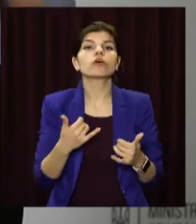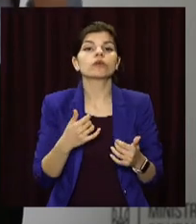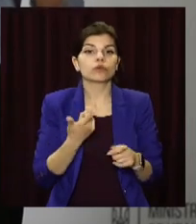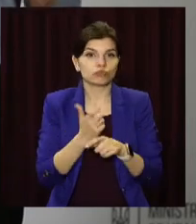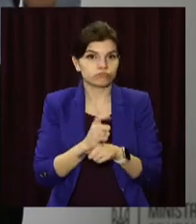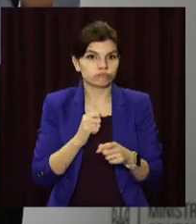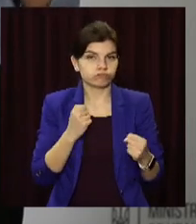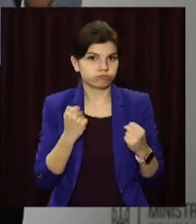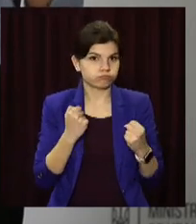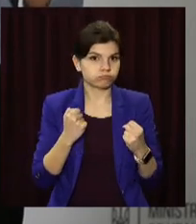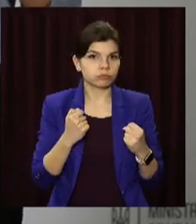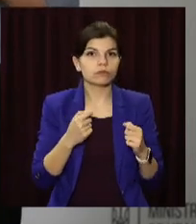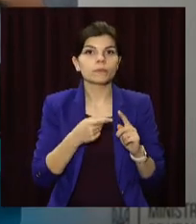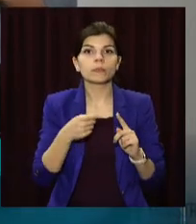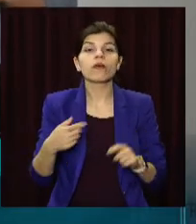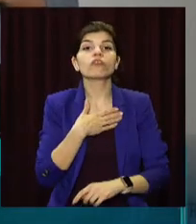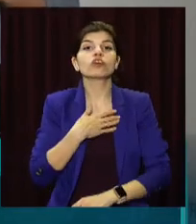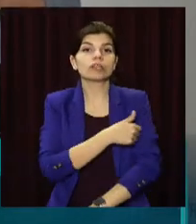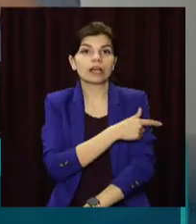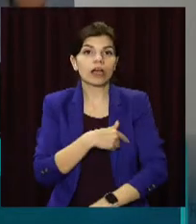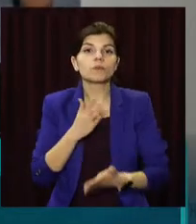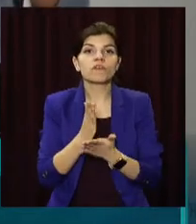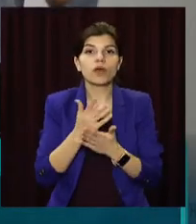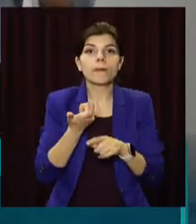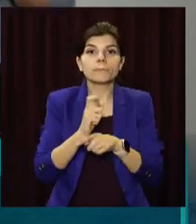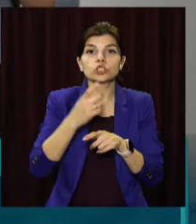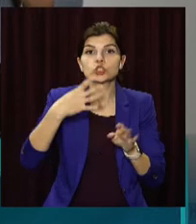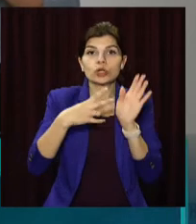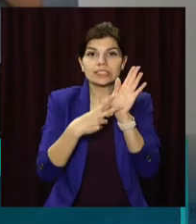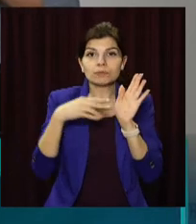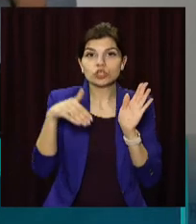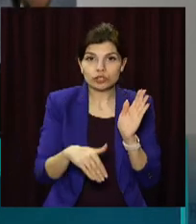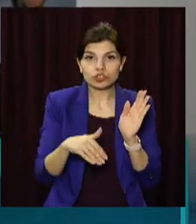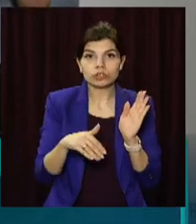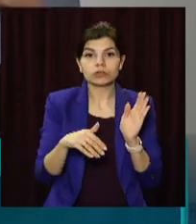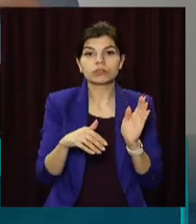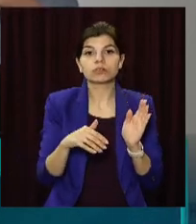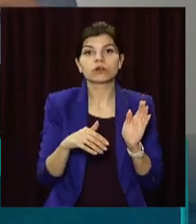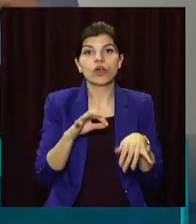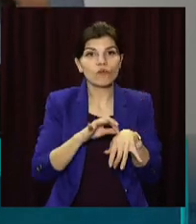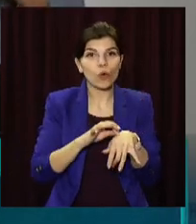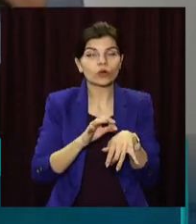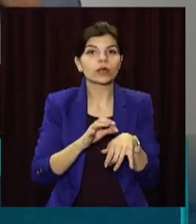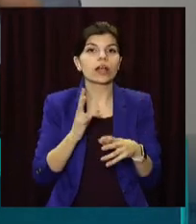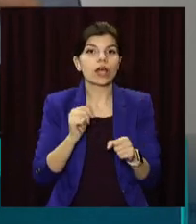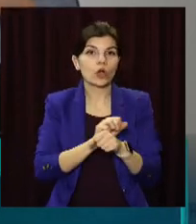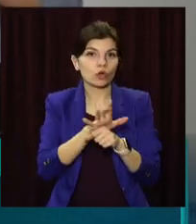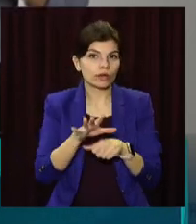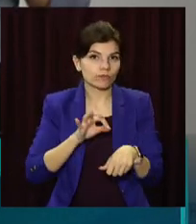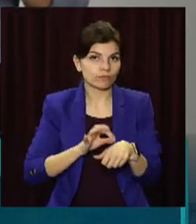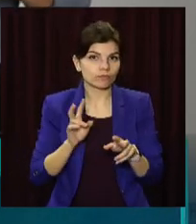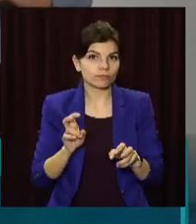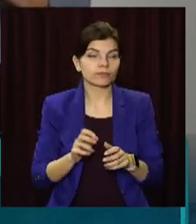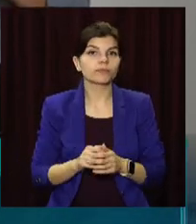напружений період. В наших лікарнях перебуває більше 47 тисяч хворих на коронавірусну